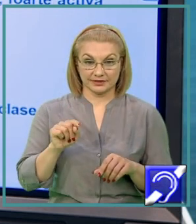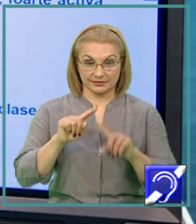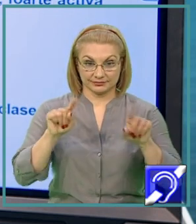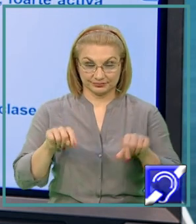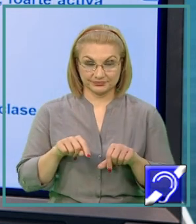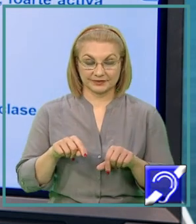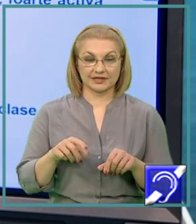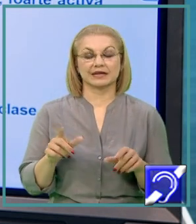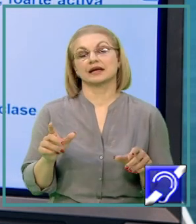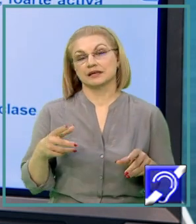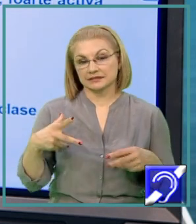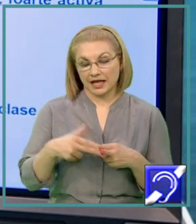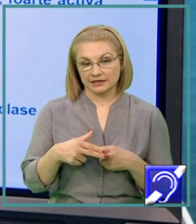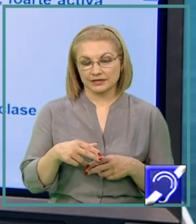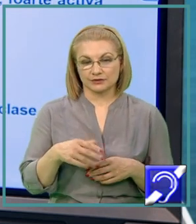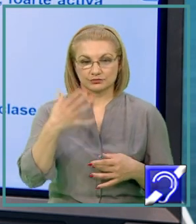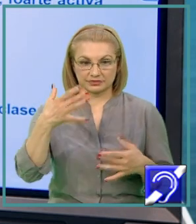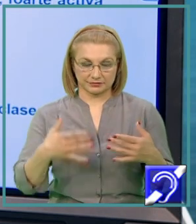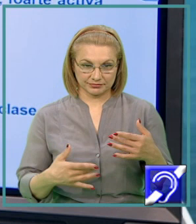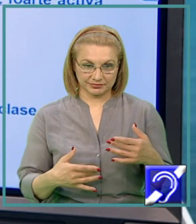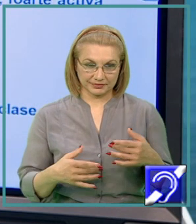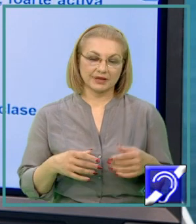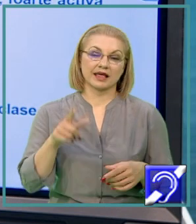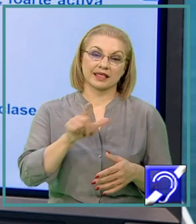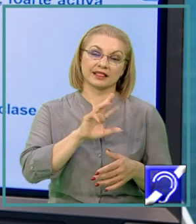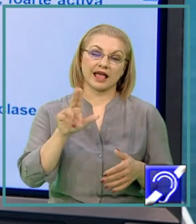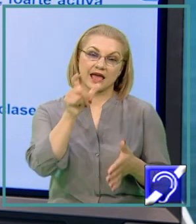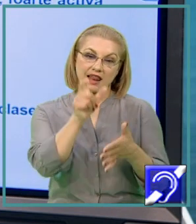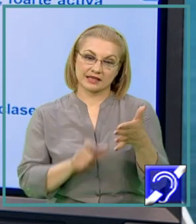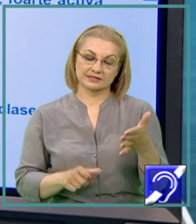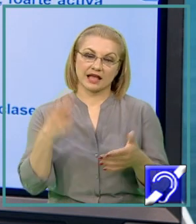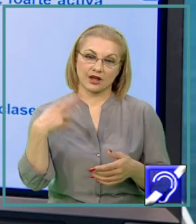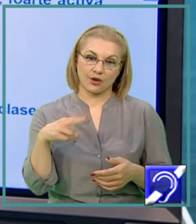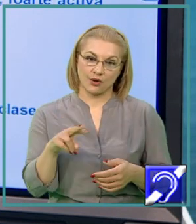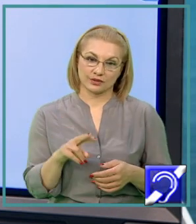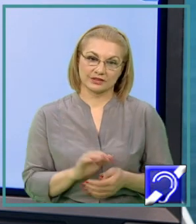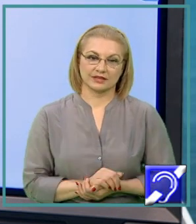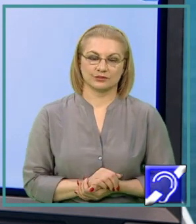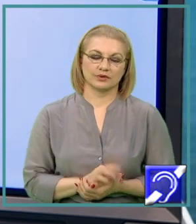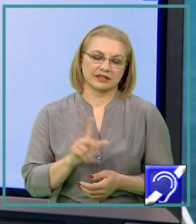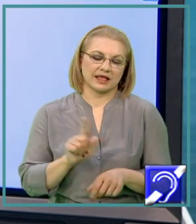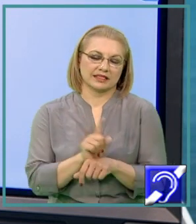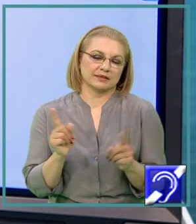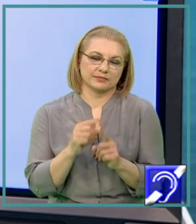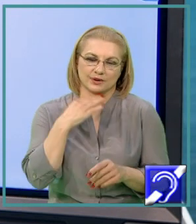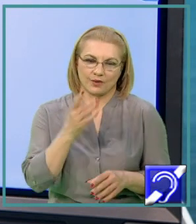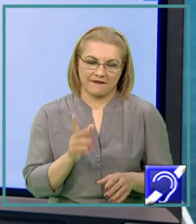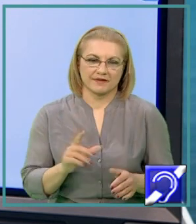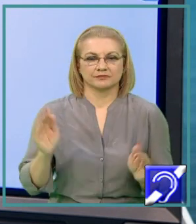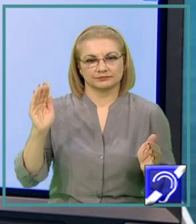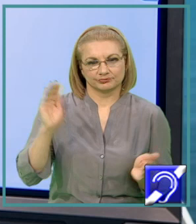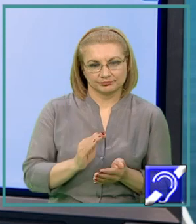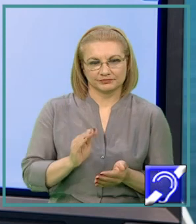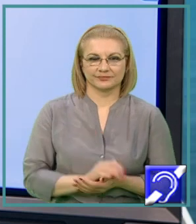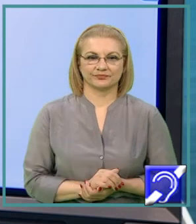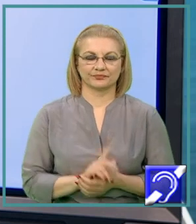enumerarea personajelor, lista continua, din rațiuni de timp. Acțiunea